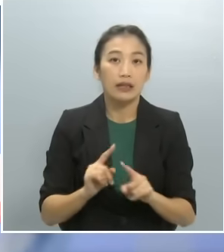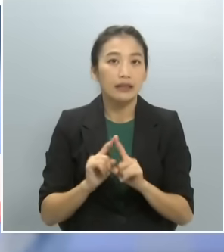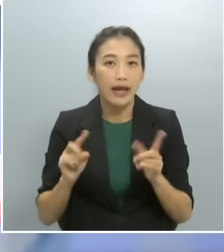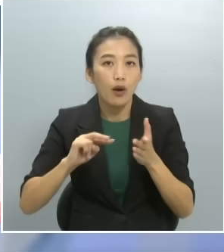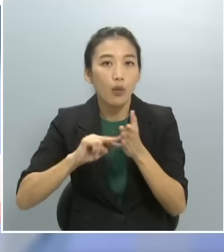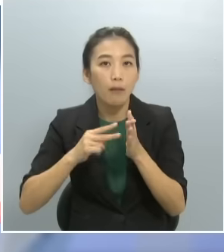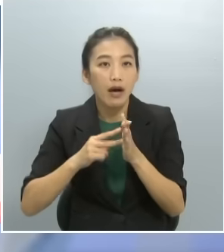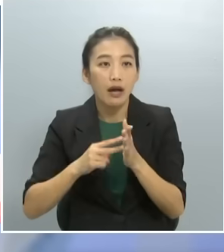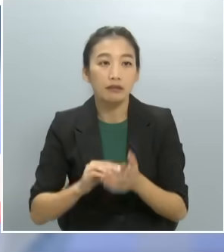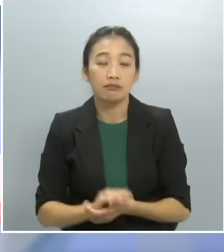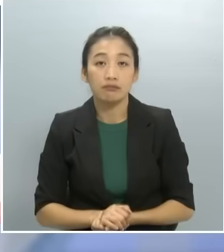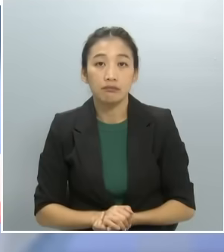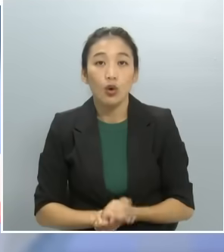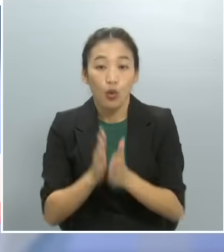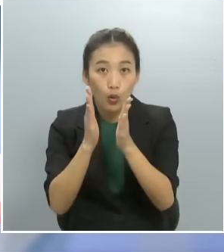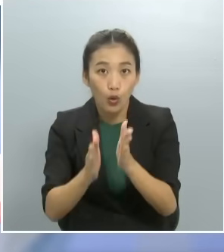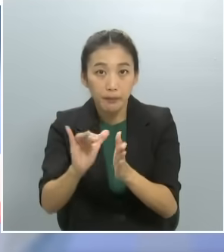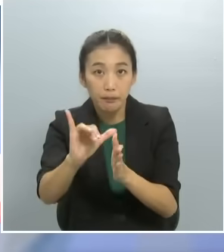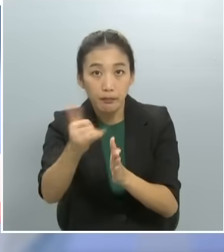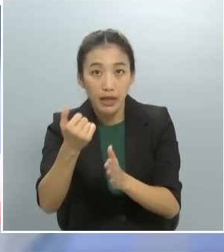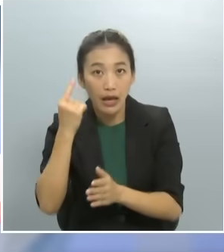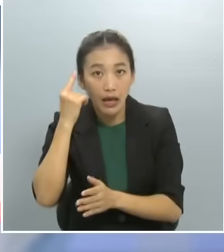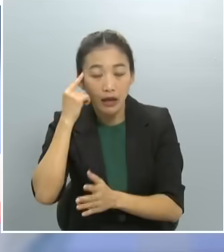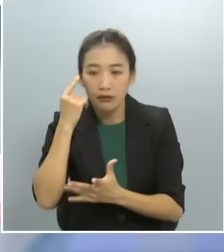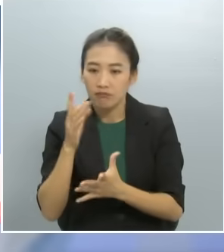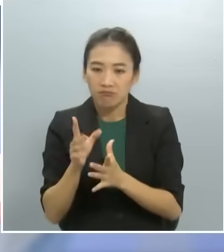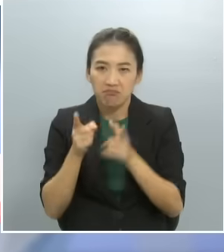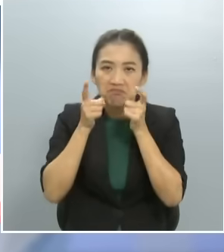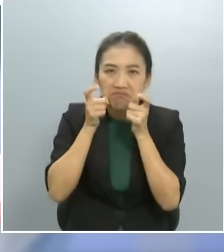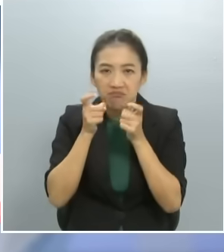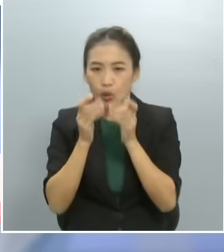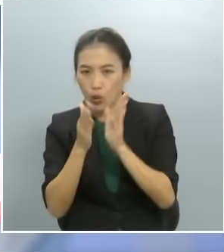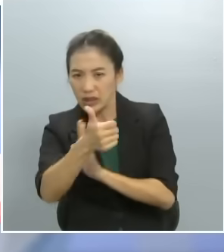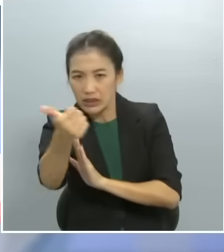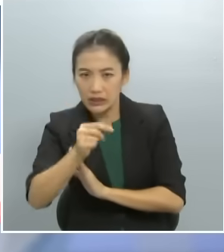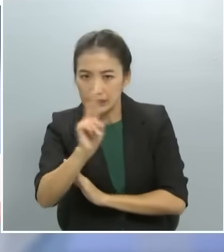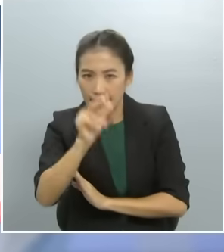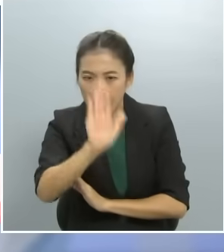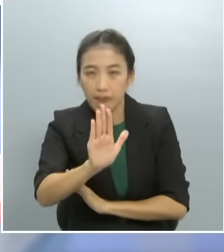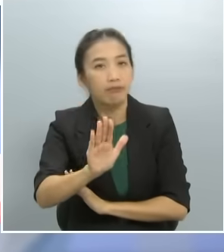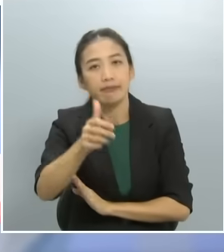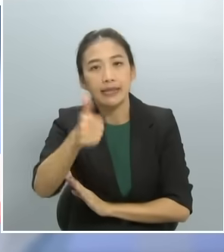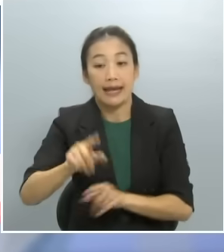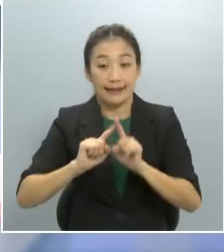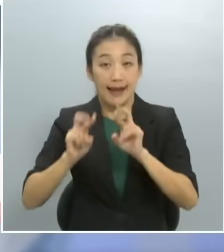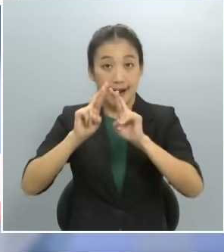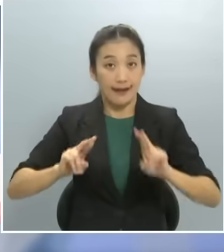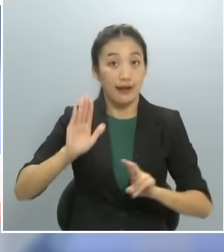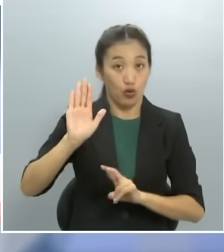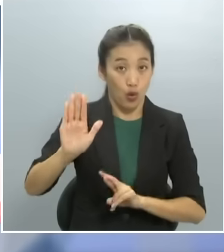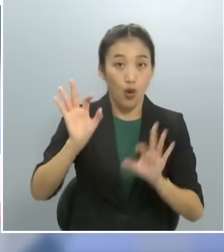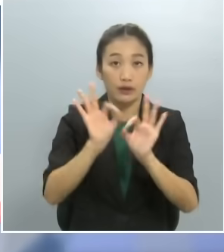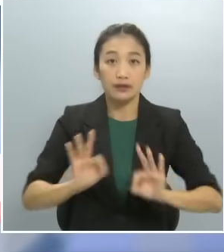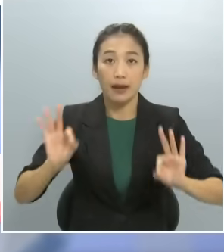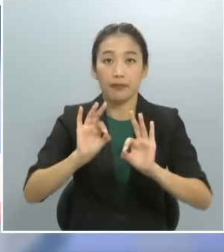ว่าคนขอจดก็ใช้คำนี้ได้ไม่มีสิทธิ์หวงกันไม่ให้คนอื่นใช้แต่ร้านของคุณนั้นคุณจะต้องมีโลโก้